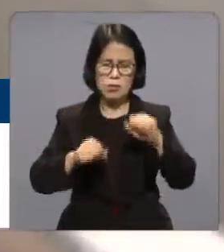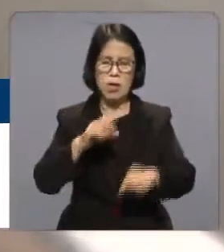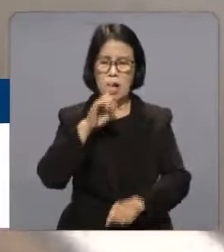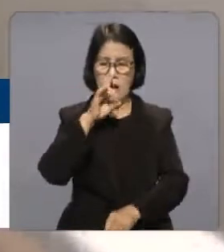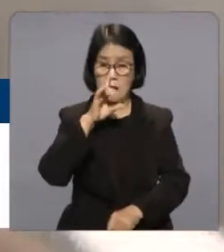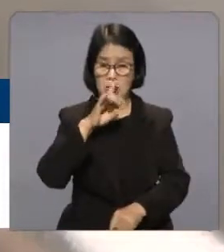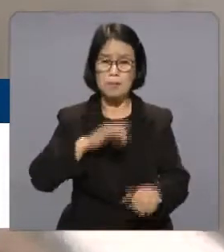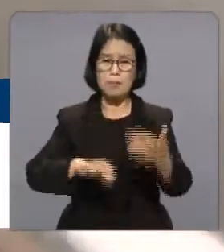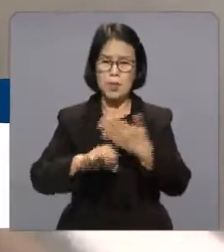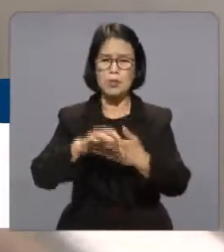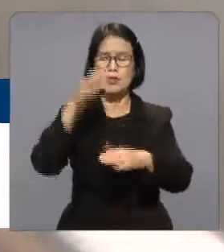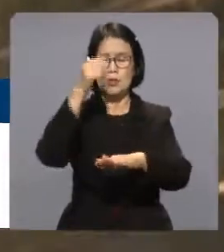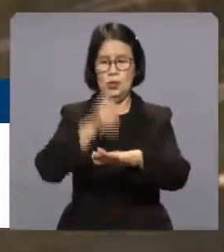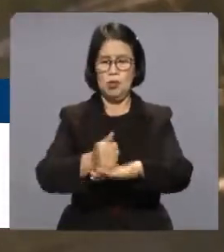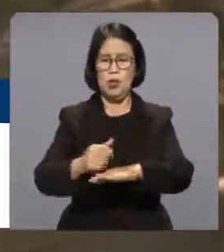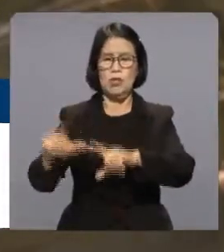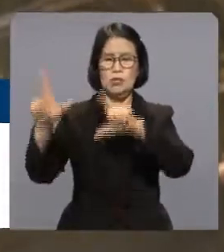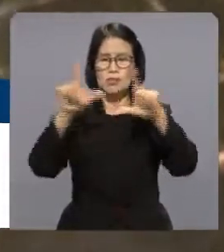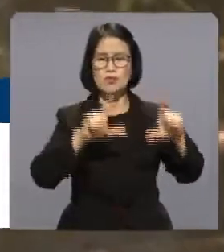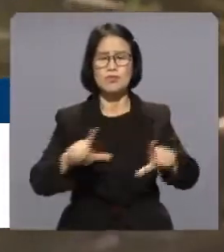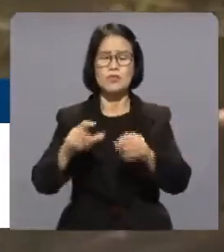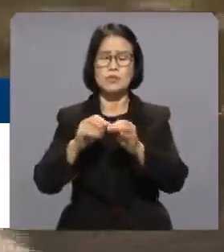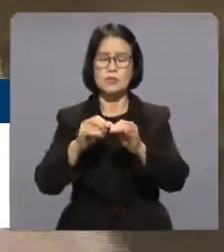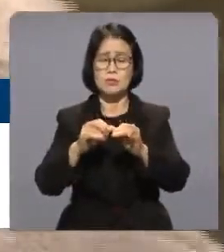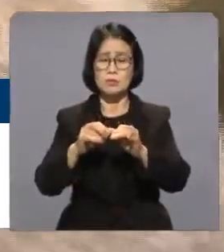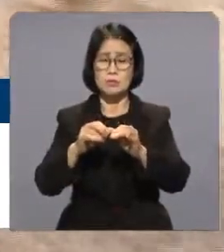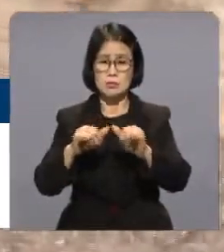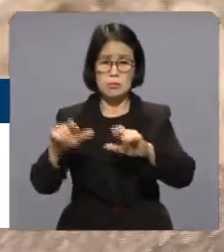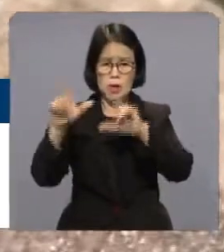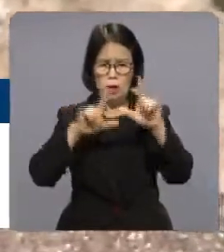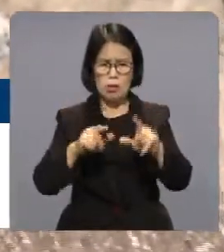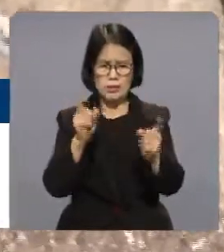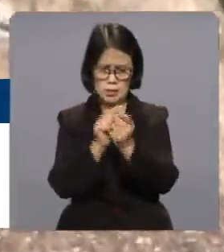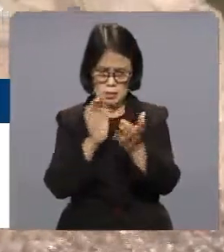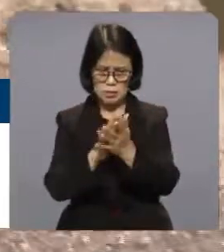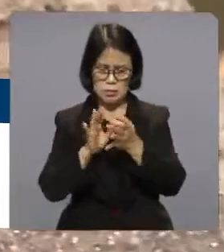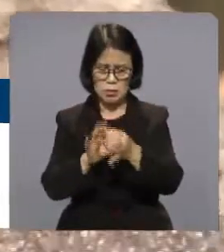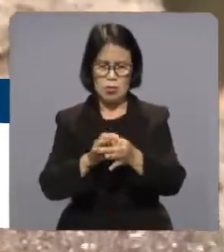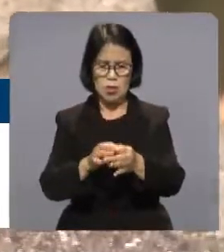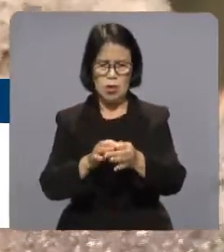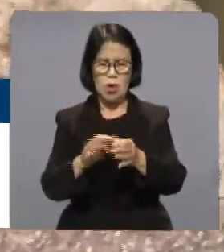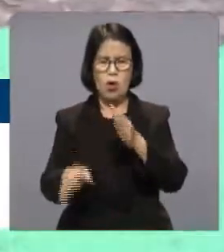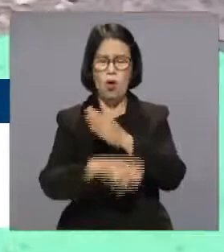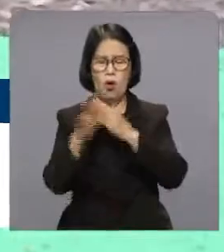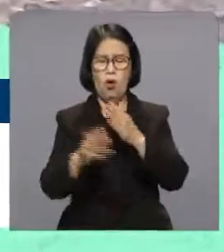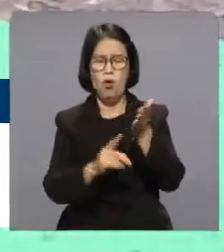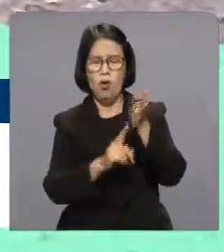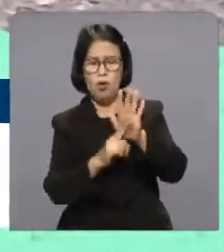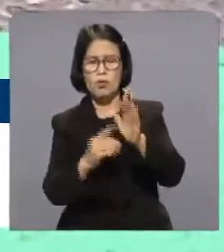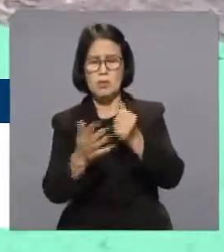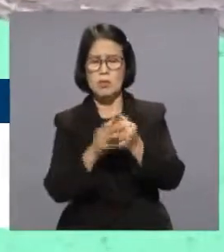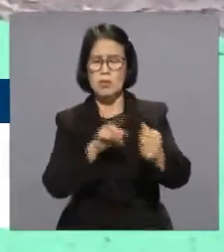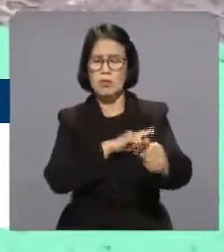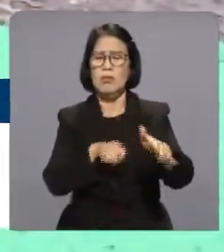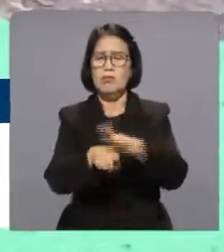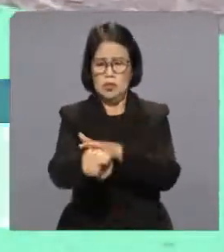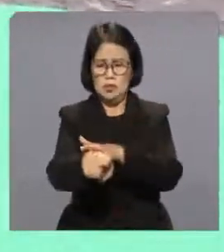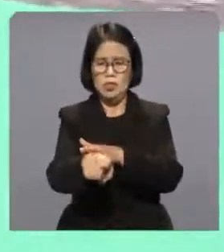경우에 그 결과가 주민 생활에 직결되고 그 부실이 바로 노출되기 때문에 최우선 순위를